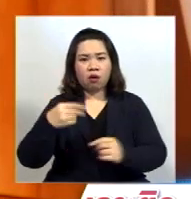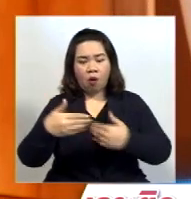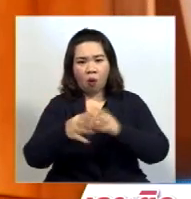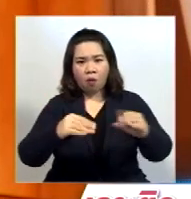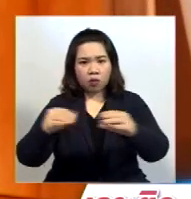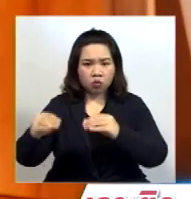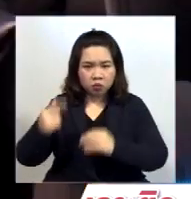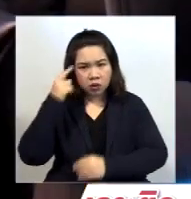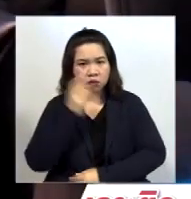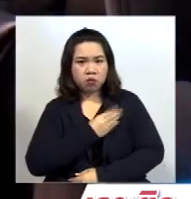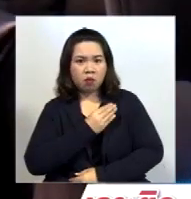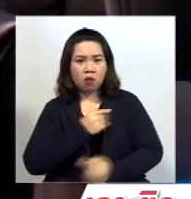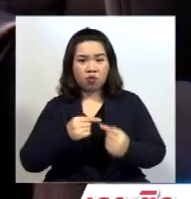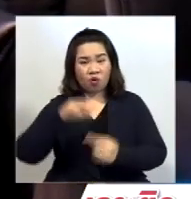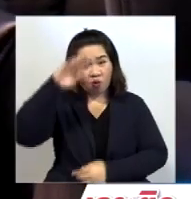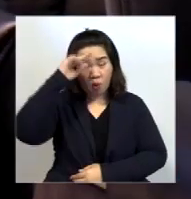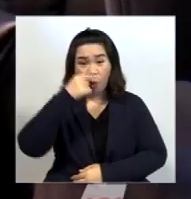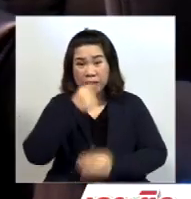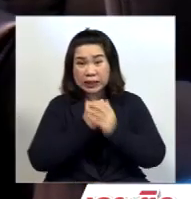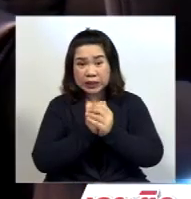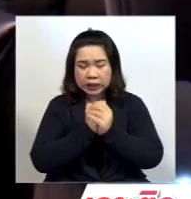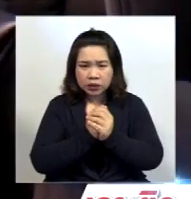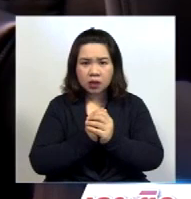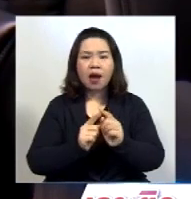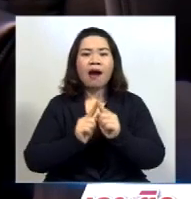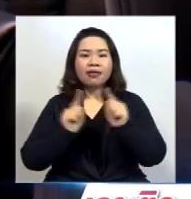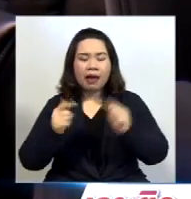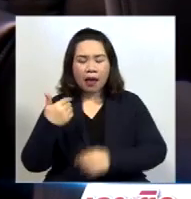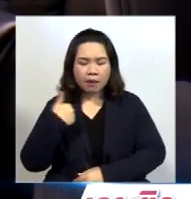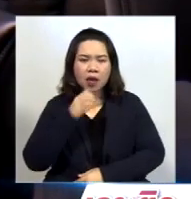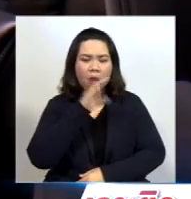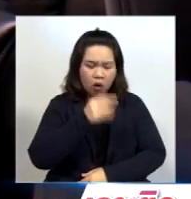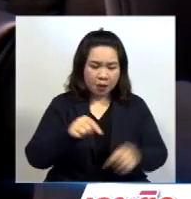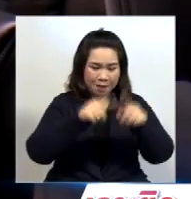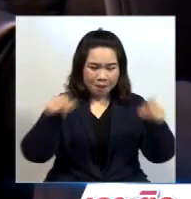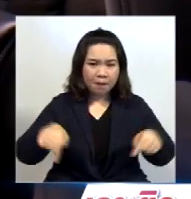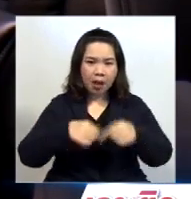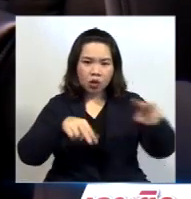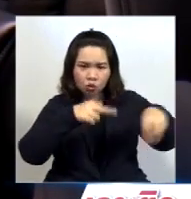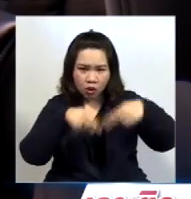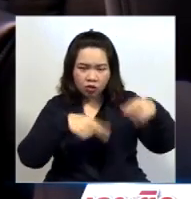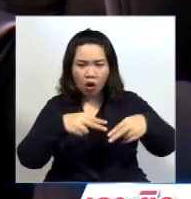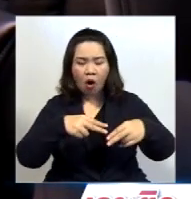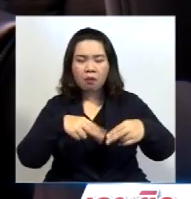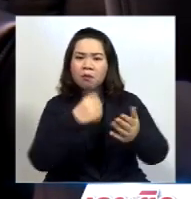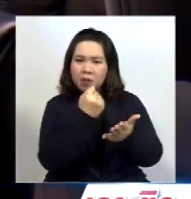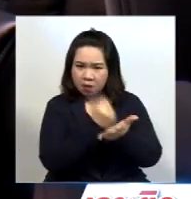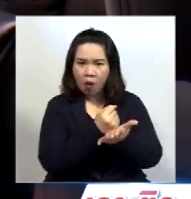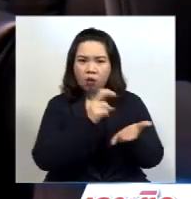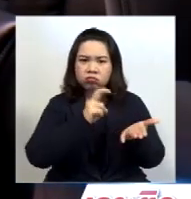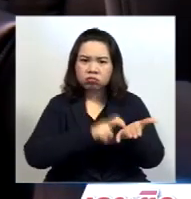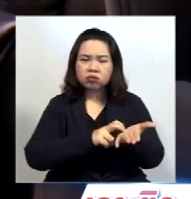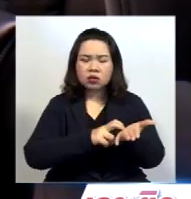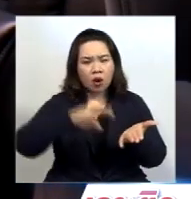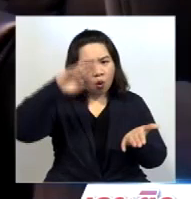ความกังวลกันเรื่องของโควิด-19 นะคะแม้จะมีการยืนยันว่าส.ส.คนดังกล่าวมีใบตรวจโรครับรองแล้วว่าไม่ได้ติดเชื้อเ